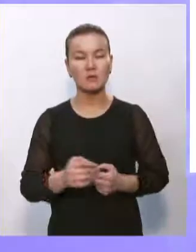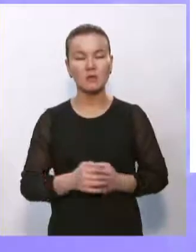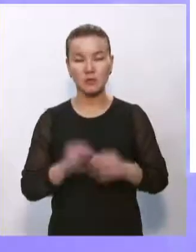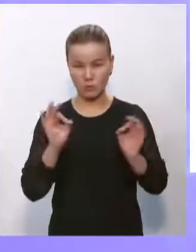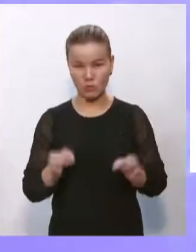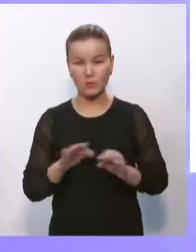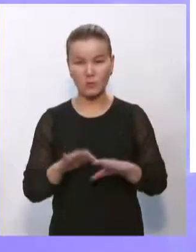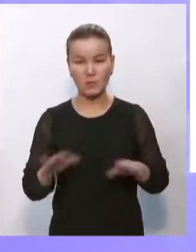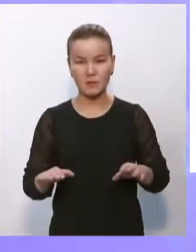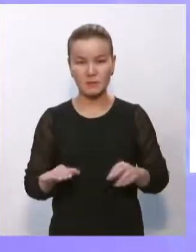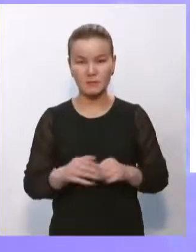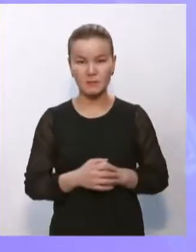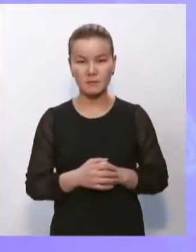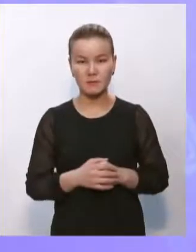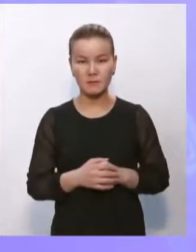Туурабы, балдар?